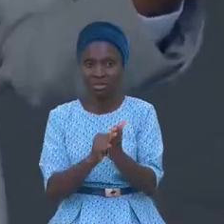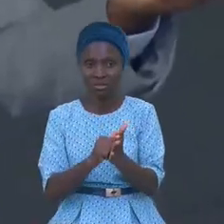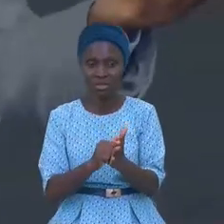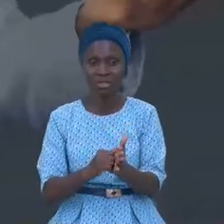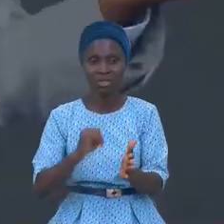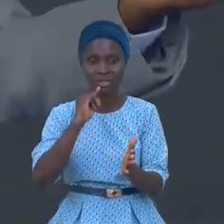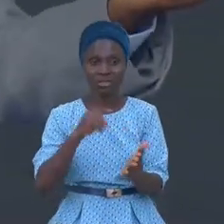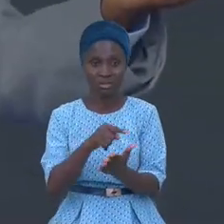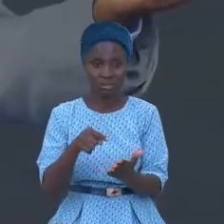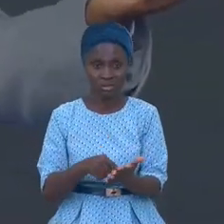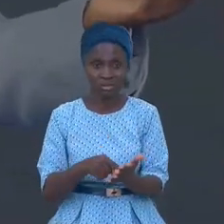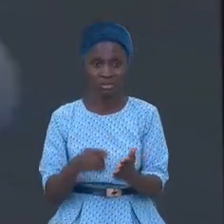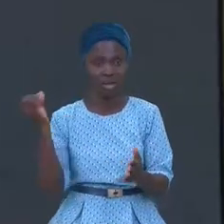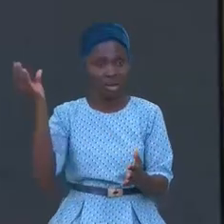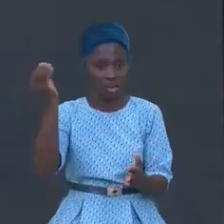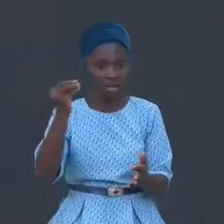accordée